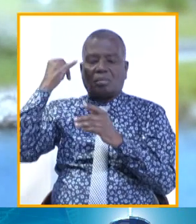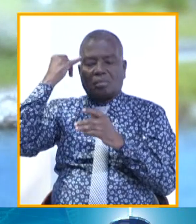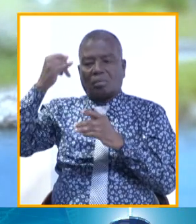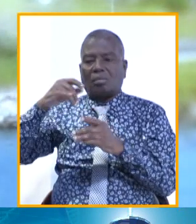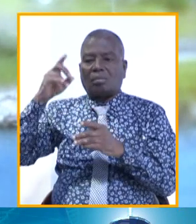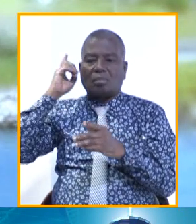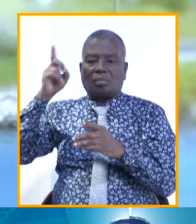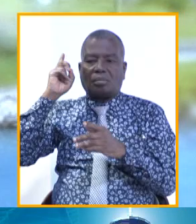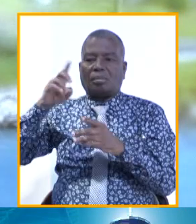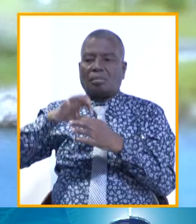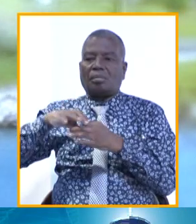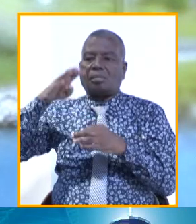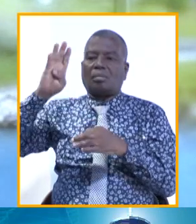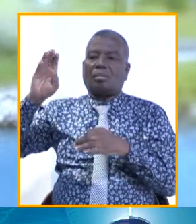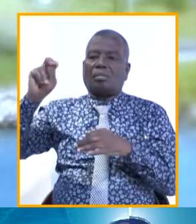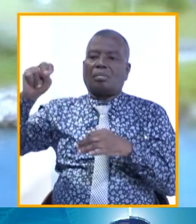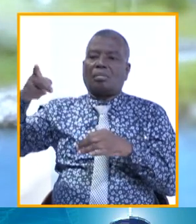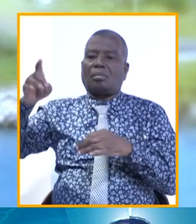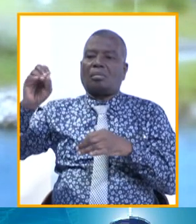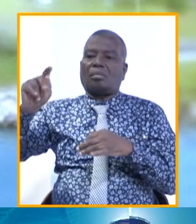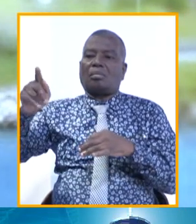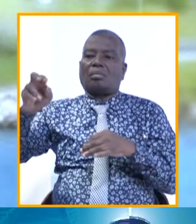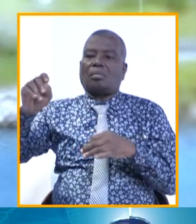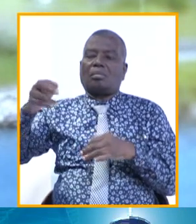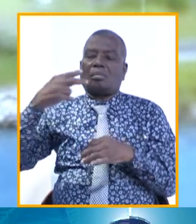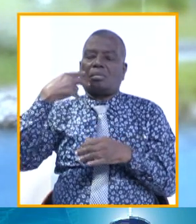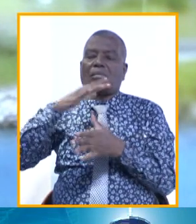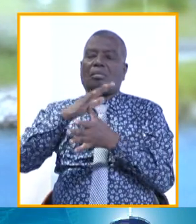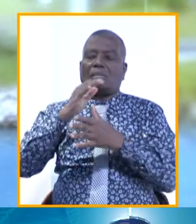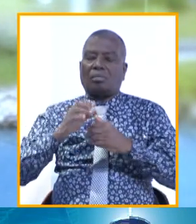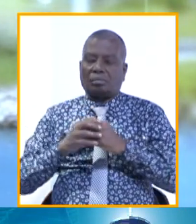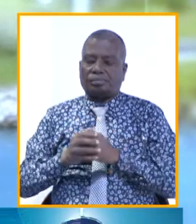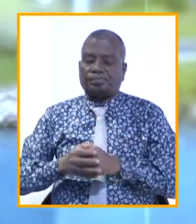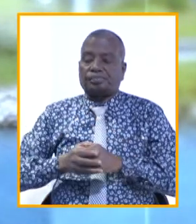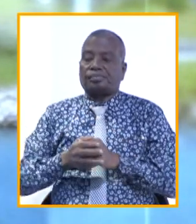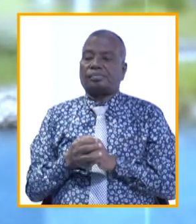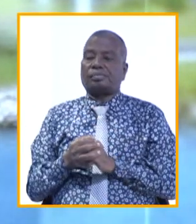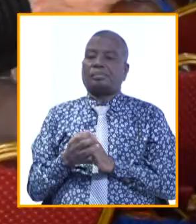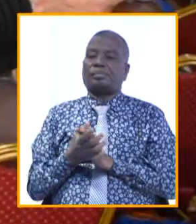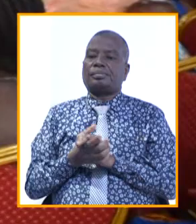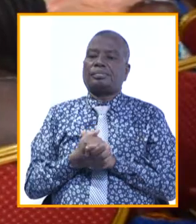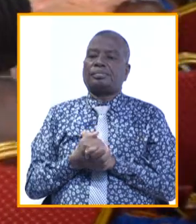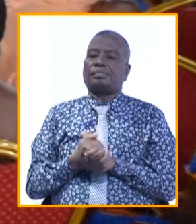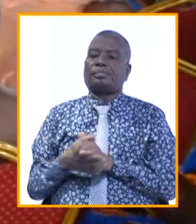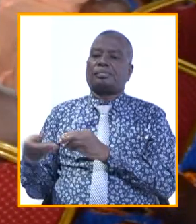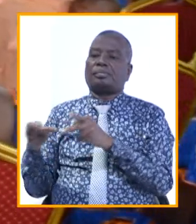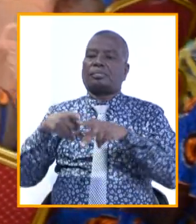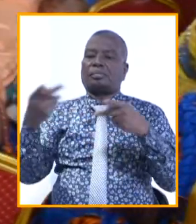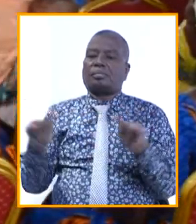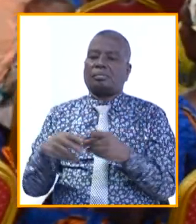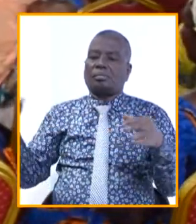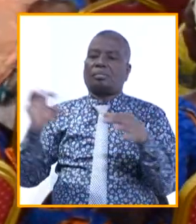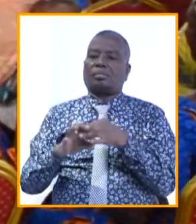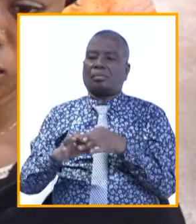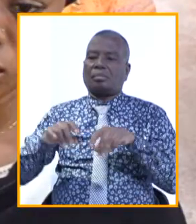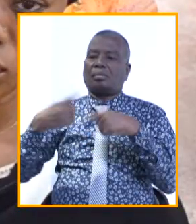de Bondoukou, Noël Kofi Mézan. Les précisions de Herman Niamia. La mise en place de la Fédération